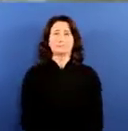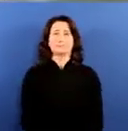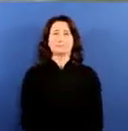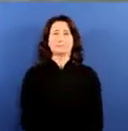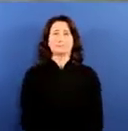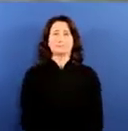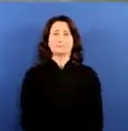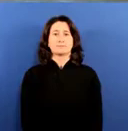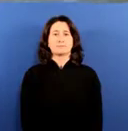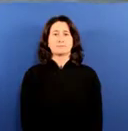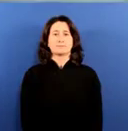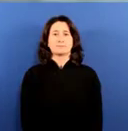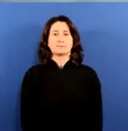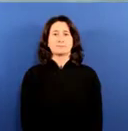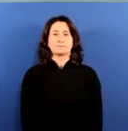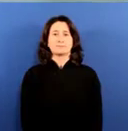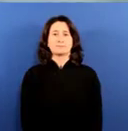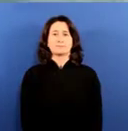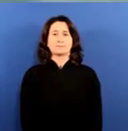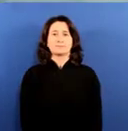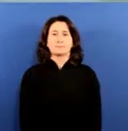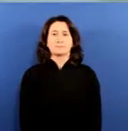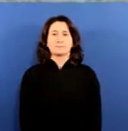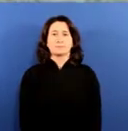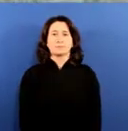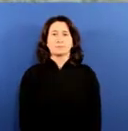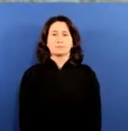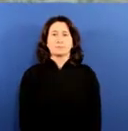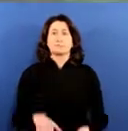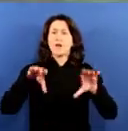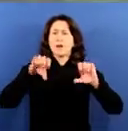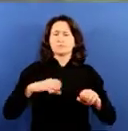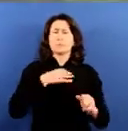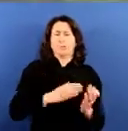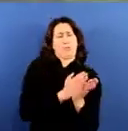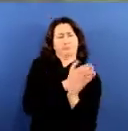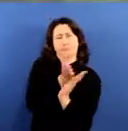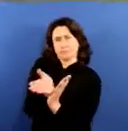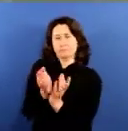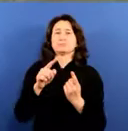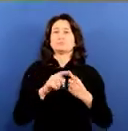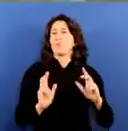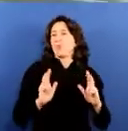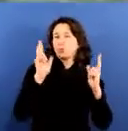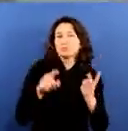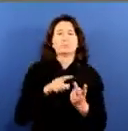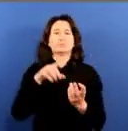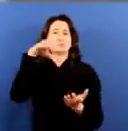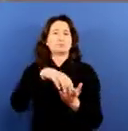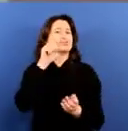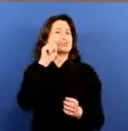merkaturatzaile bakoitzak bere produktuen kudeaketa individualizatua egingo du eta pertsonalizatzeko, eskaintzak egiteko